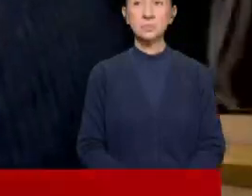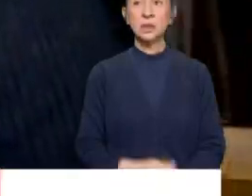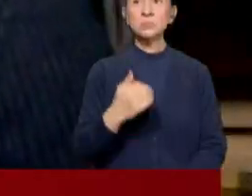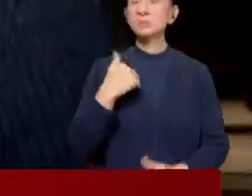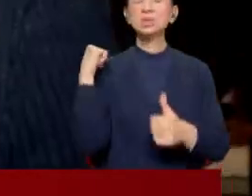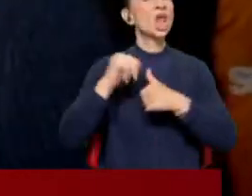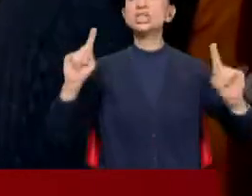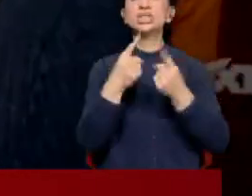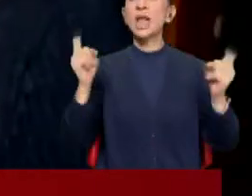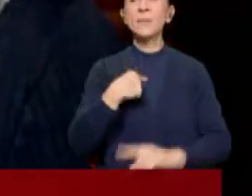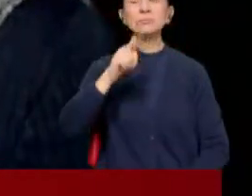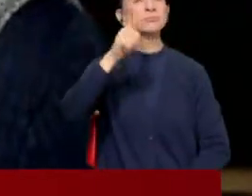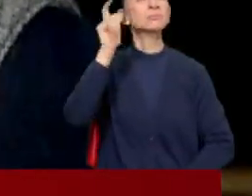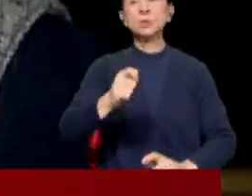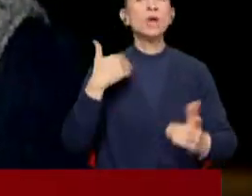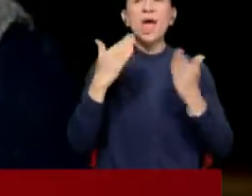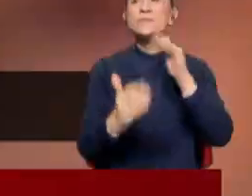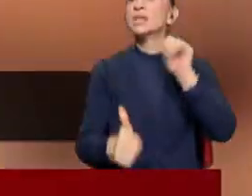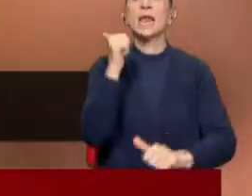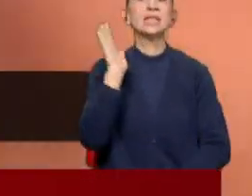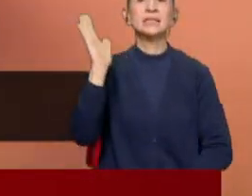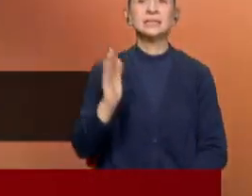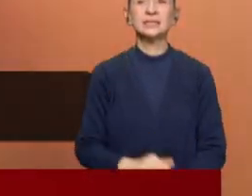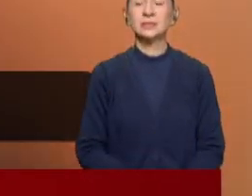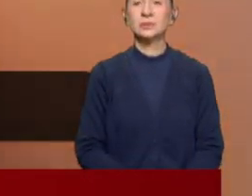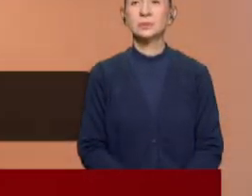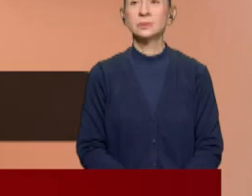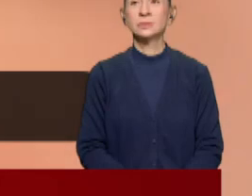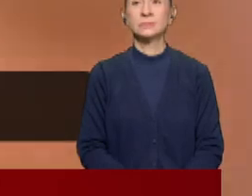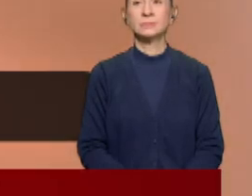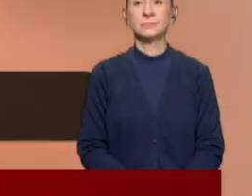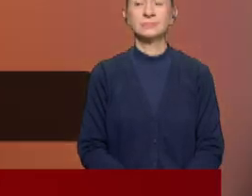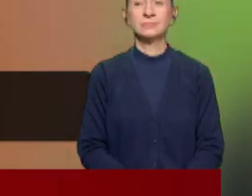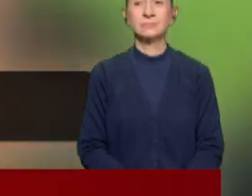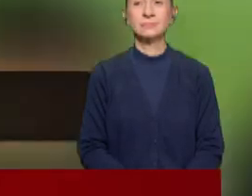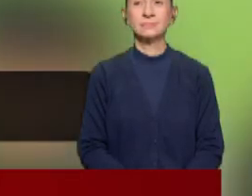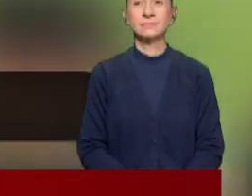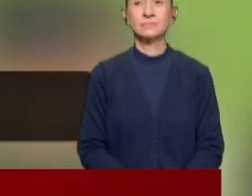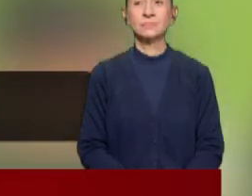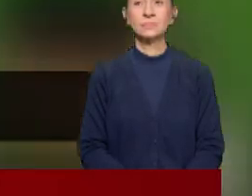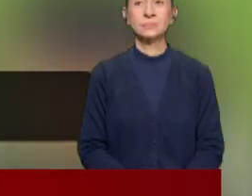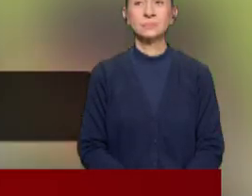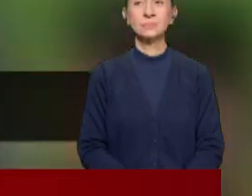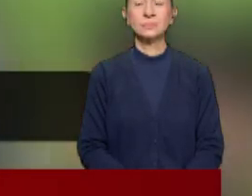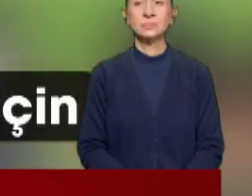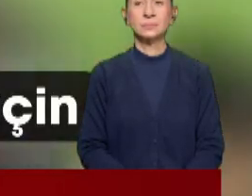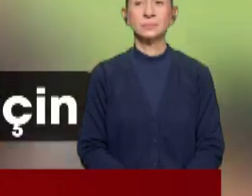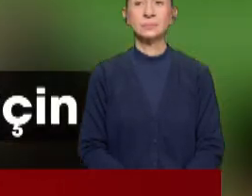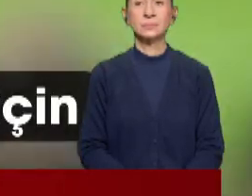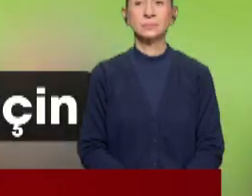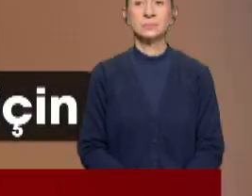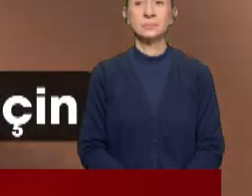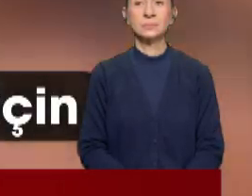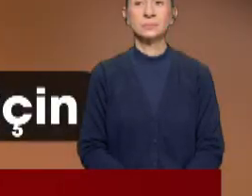Biz yine İstiklal Marşı'mızı söyleriz. Sonra da evimize döneriz yani. Evet. Tüm stat İstiklal Marşı söyledi. Fakat Suudi